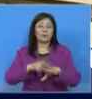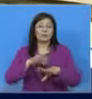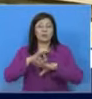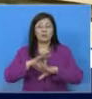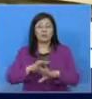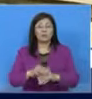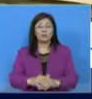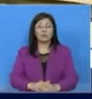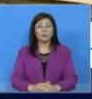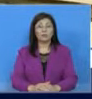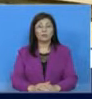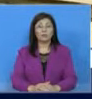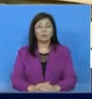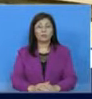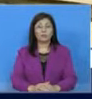проведено